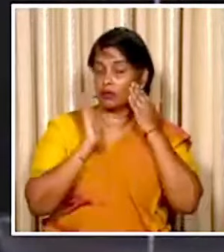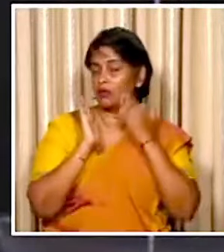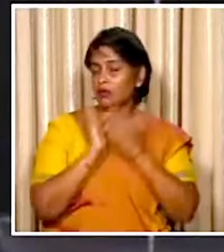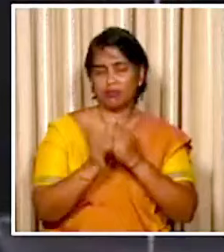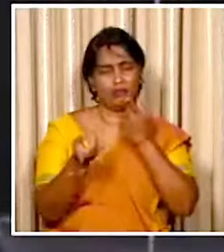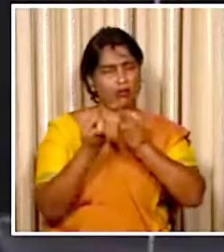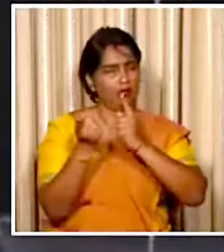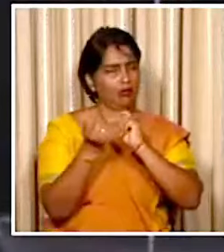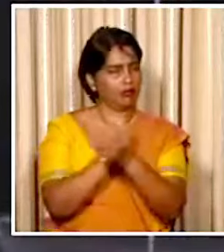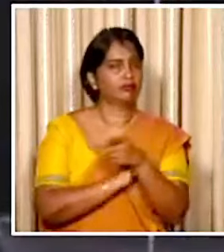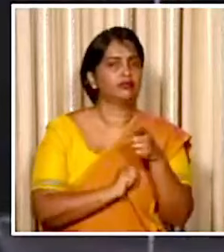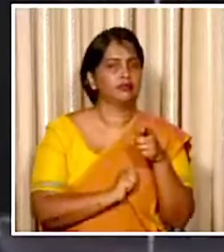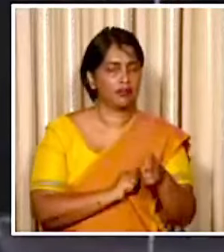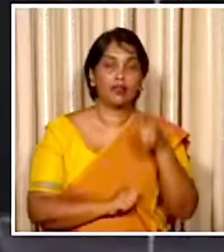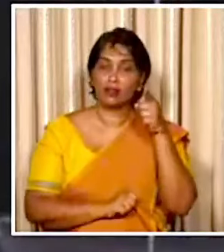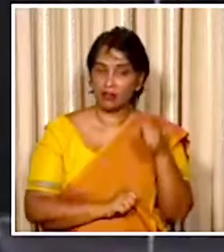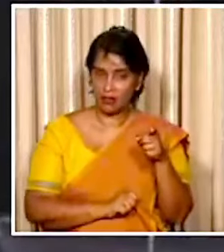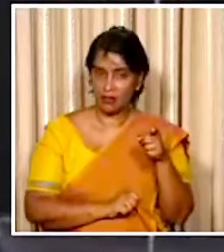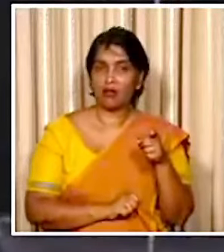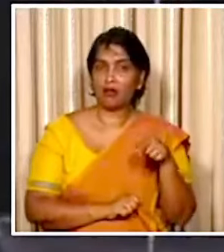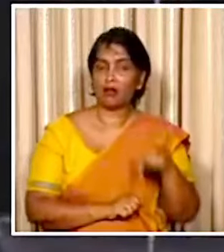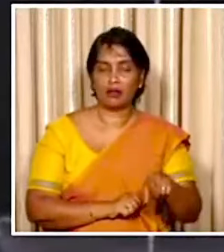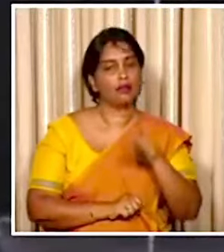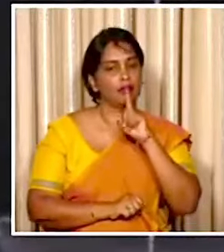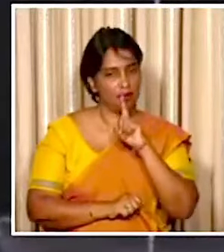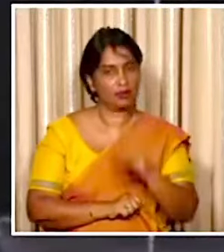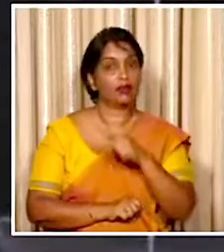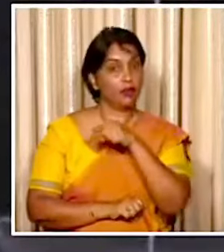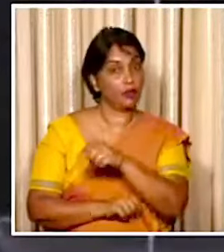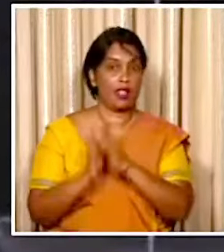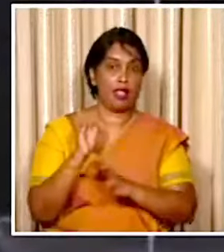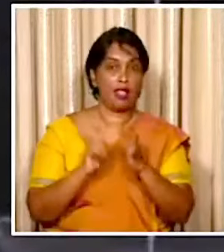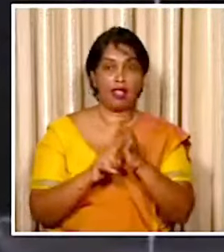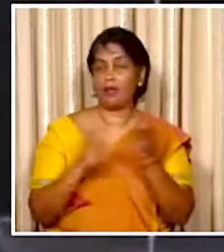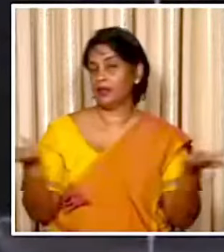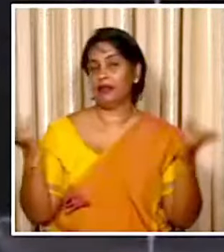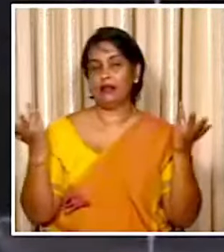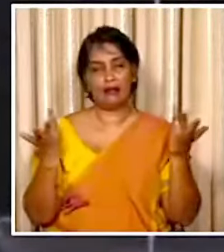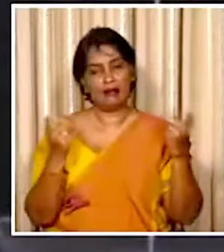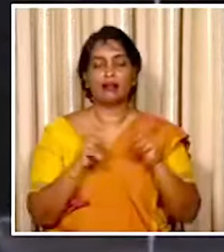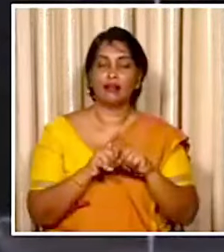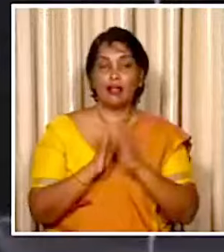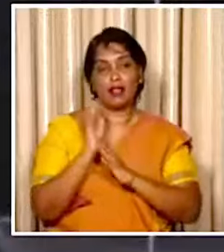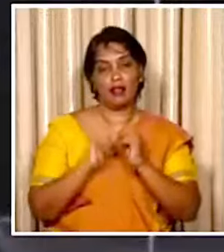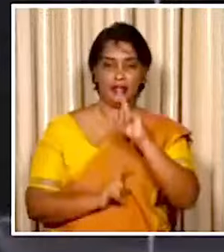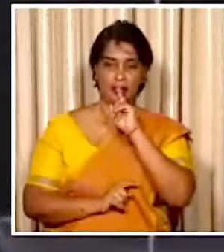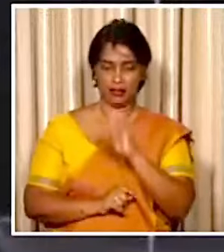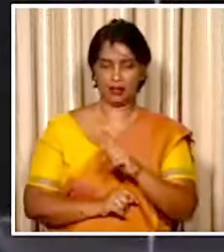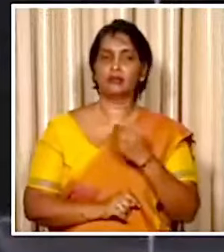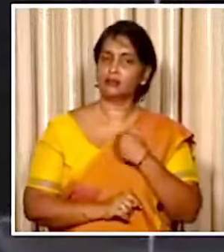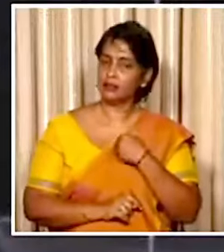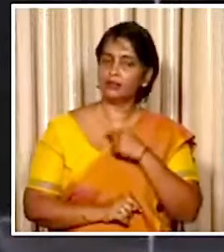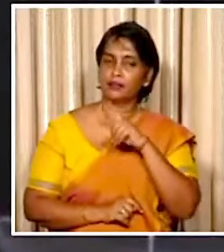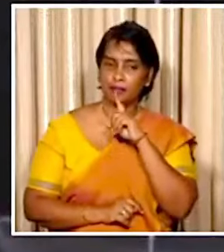කරන අය දැන් ඔබතුමා මෙතනදිත් කියයි මේ අදාළ ඇමතිවරු නැති නිසා ඒ අයගේ අවධානයට යොමු කරනවා කියලා. මම